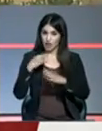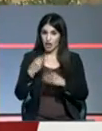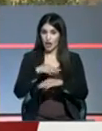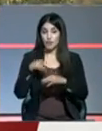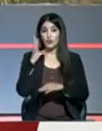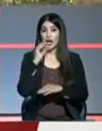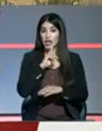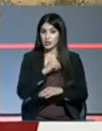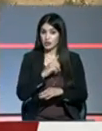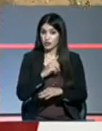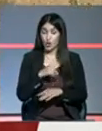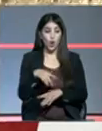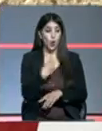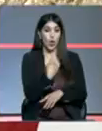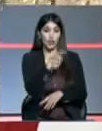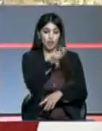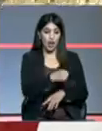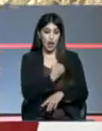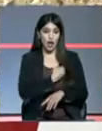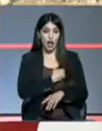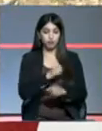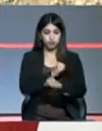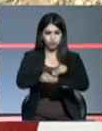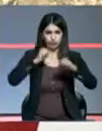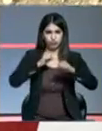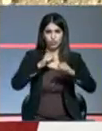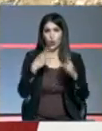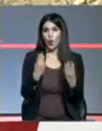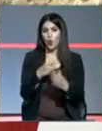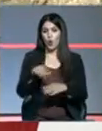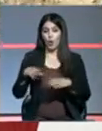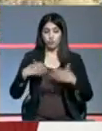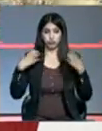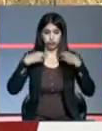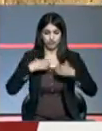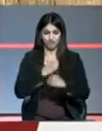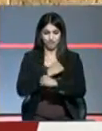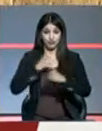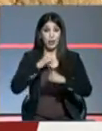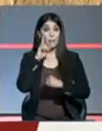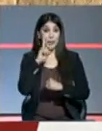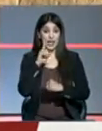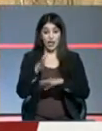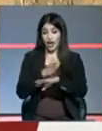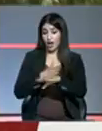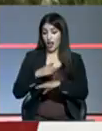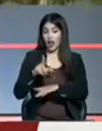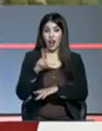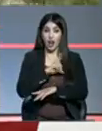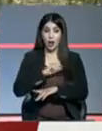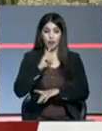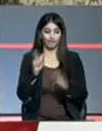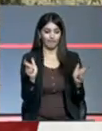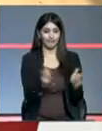لاسيما عنصر حاول تفجير الحزام الناسف الذي كان يرتديه الا ان الوحدات الامنيه كانت له